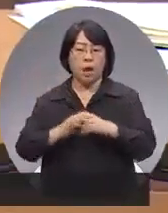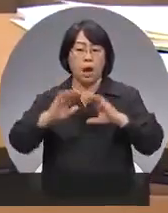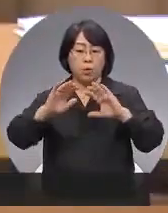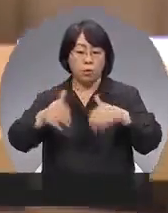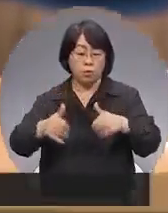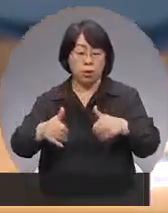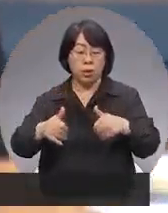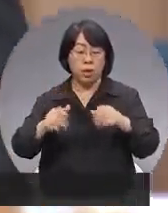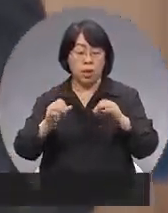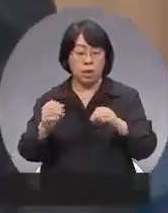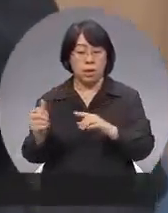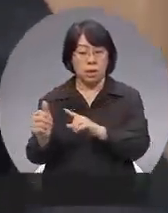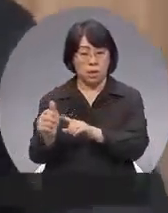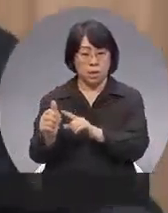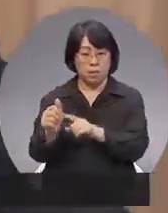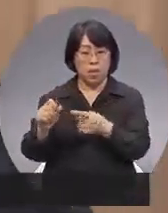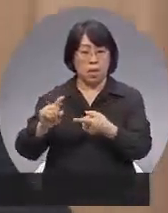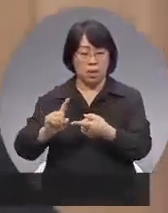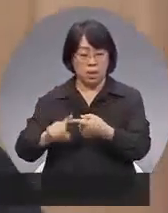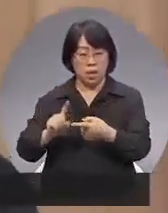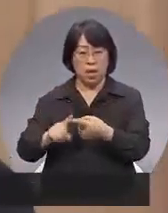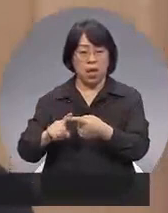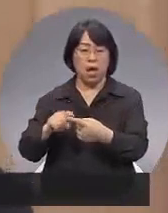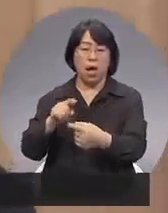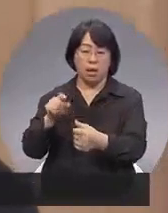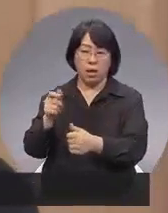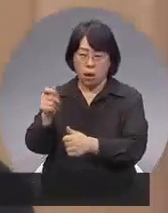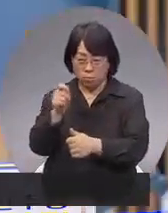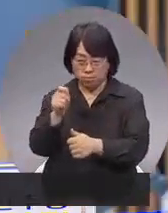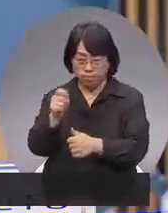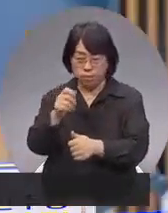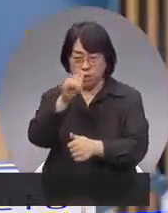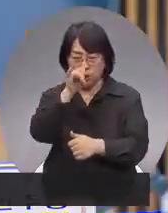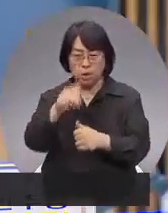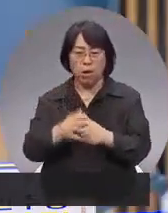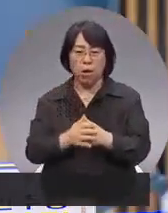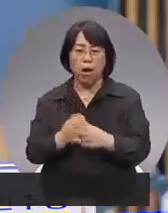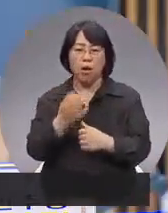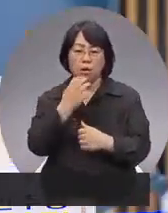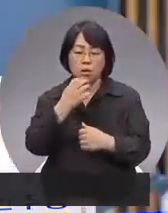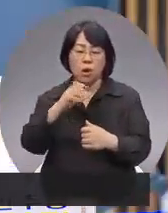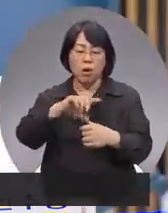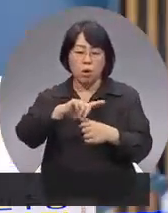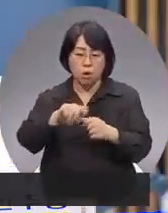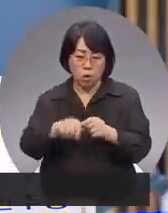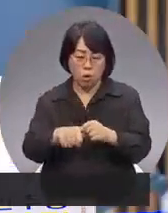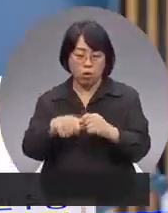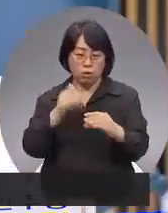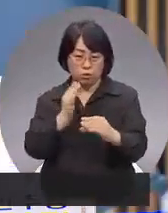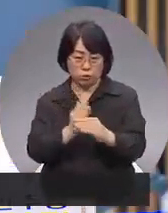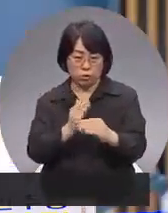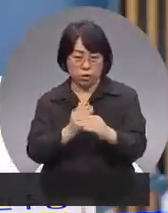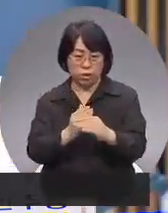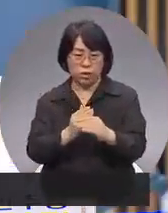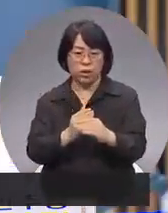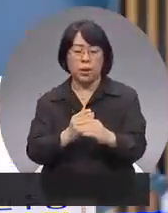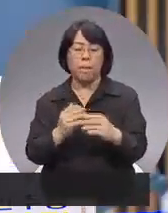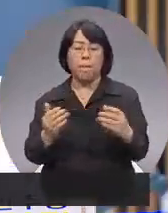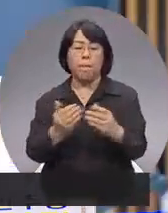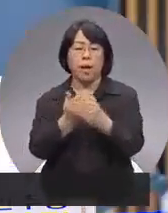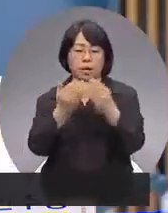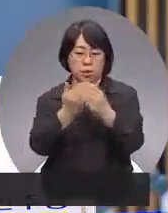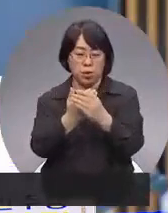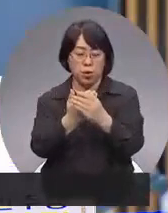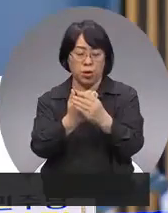국민의힘 경선 기간 김 후보를 둘러싼 논란을 끄집어냈습니다. 수도권 중심 개발론자들이나 국가